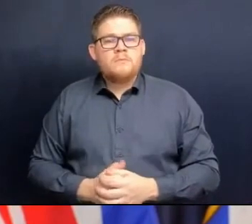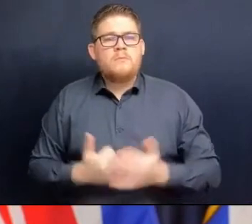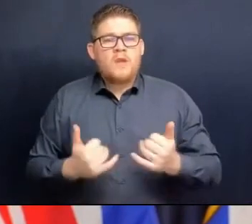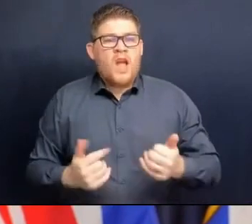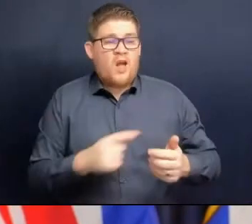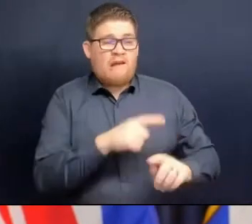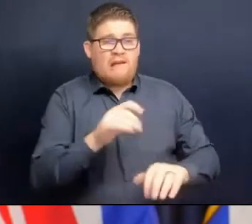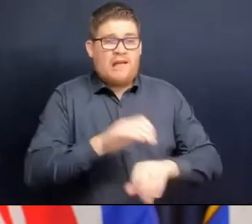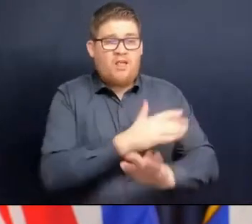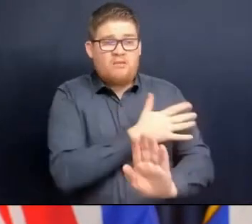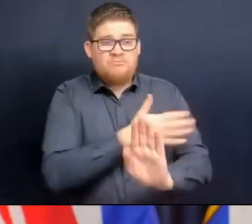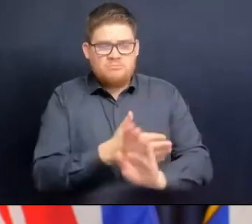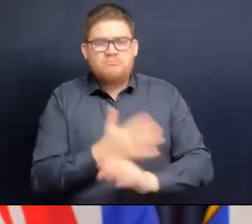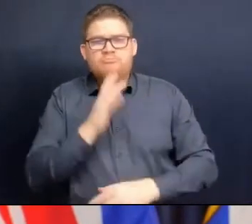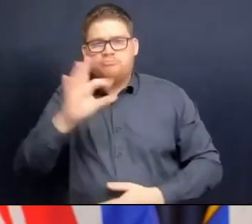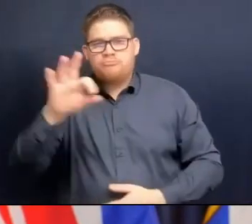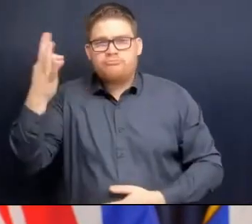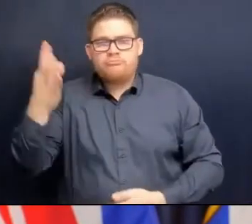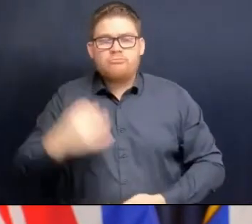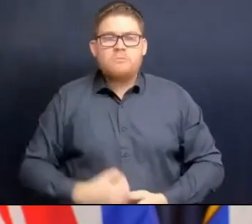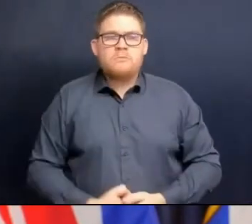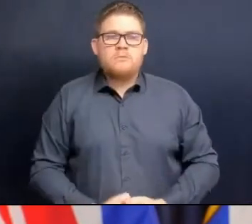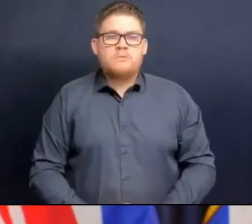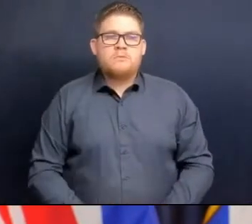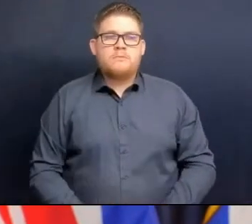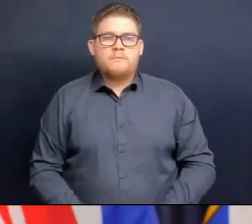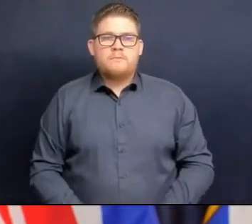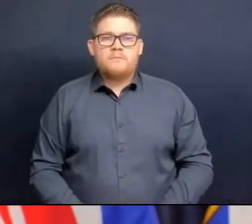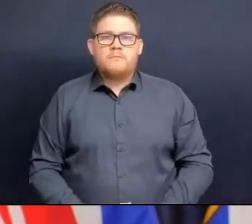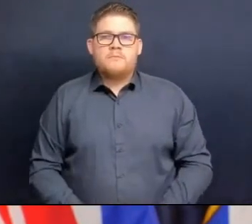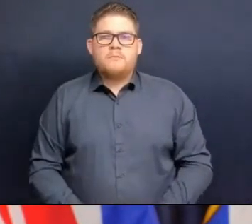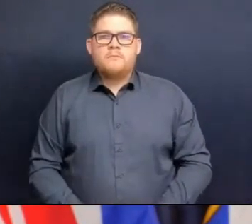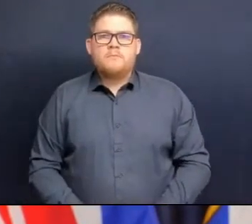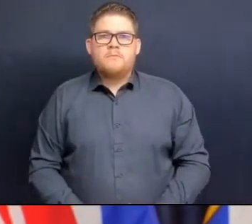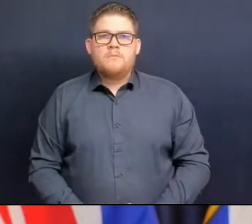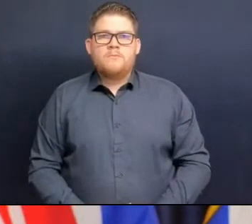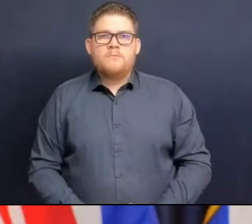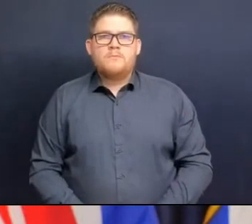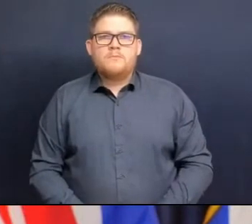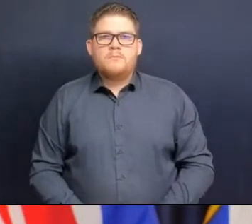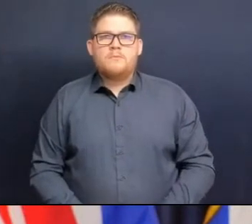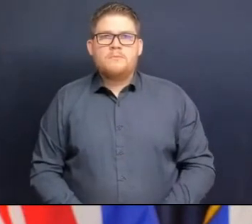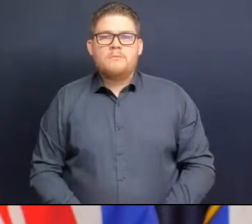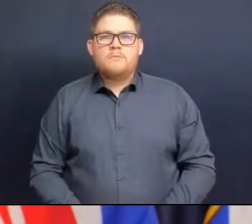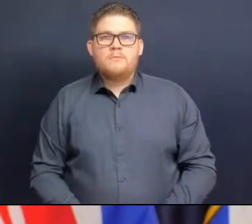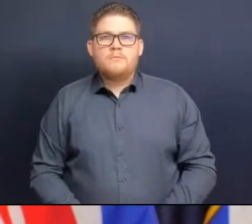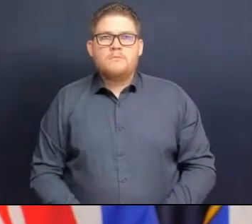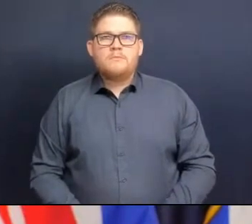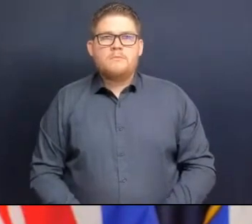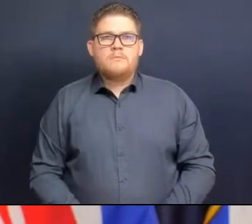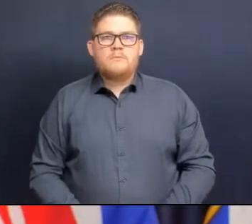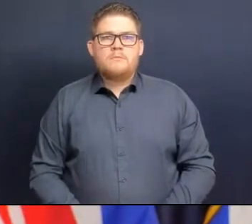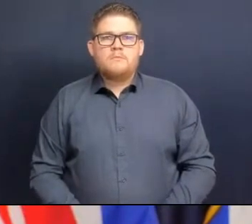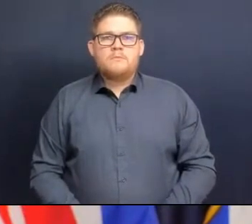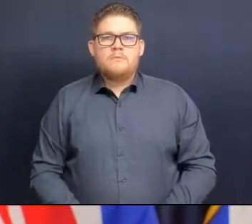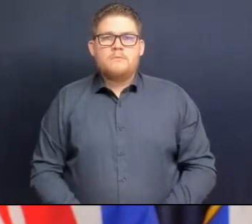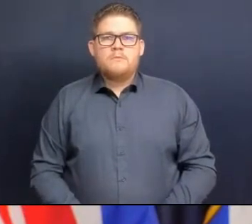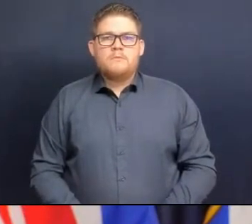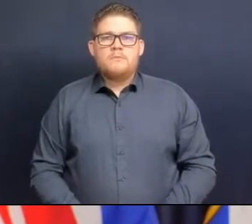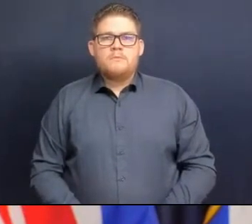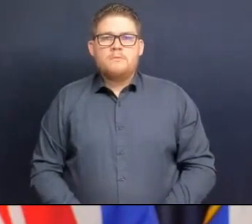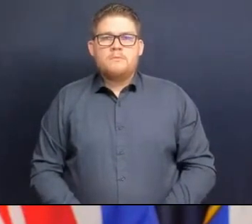la troisième dose était reçue par la grande majorité des gens de troisième âge,